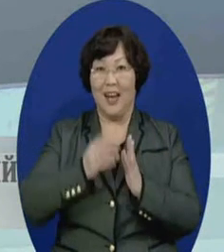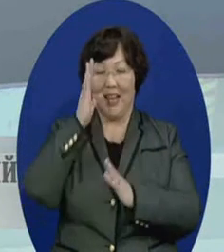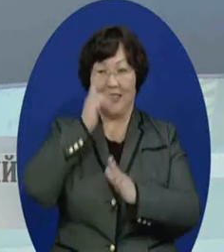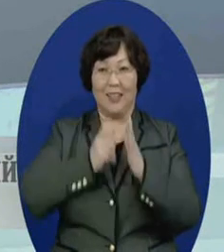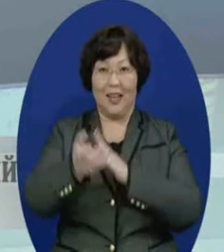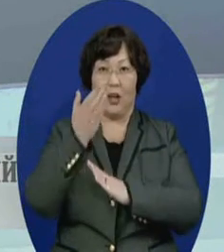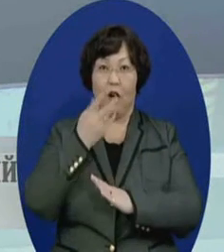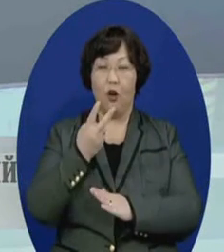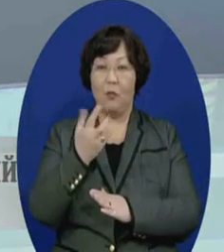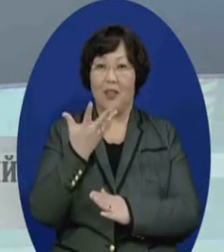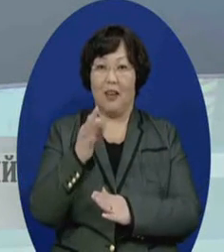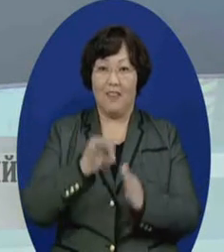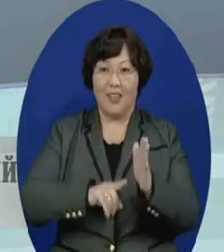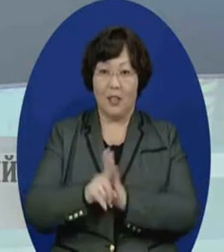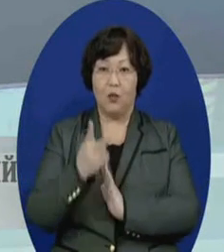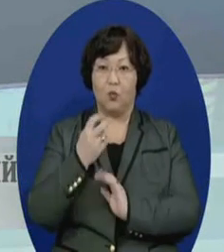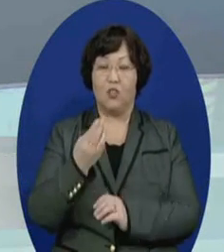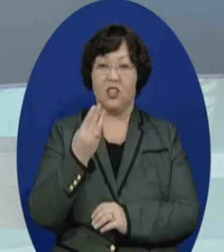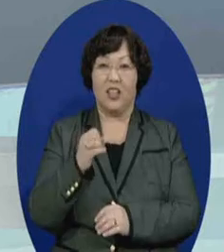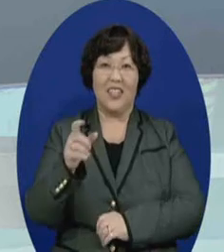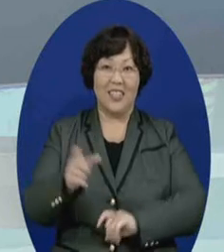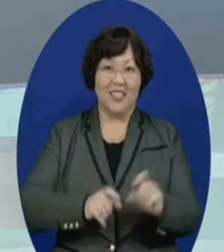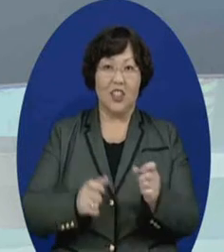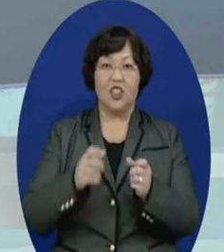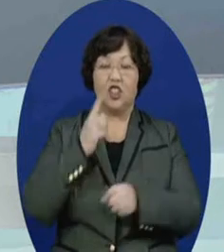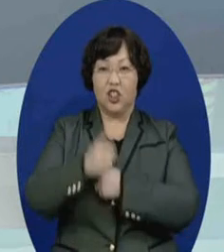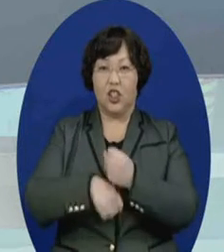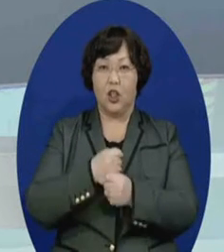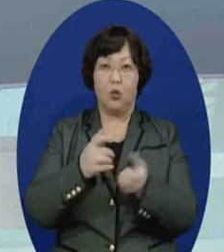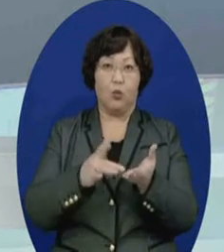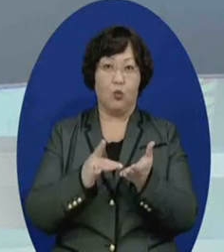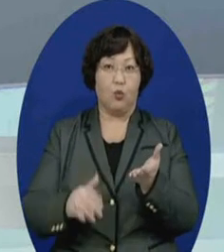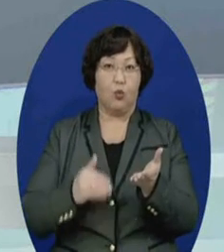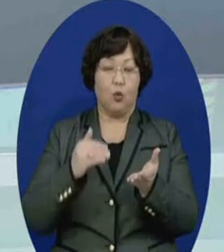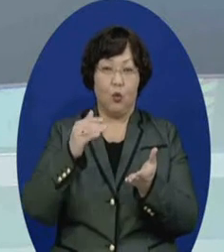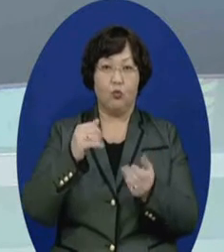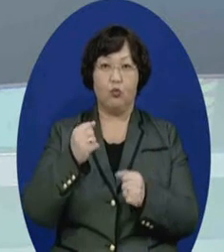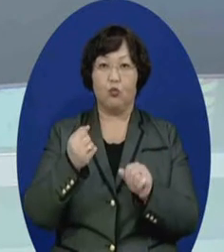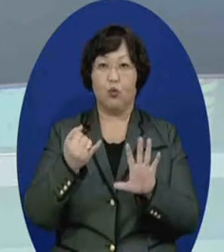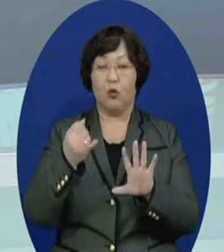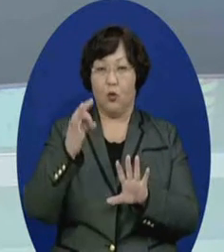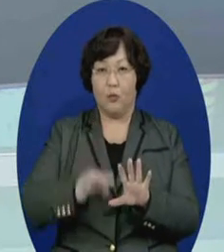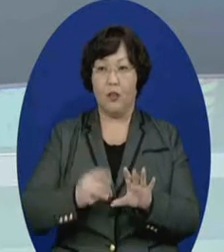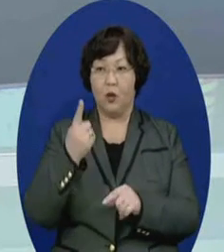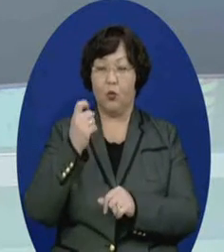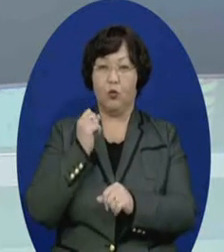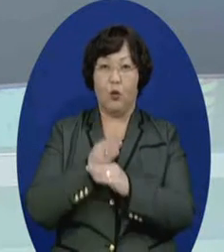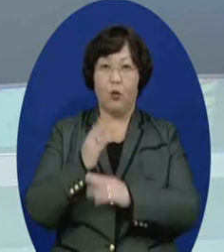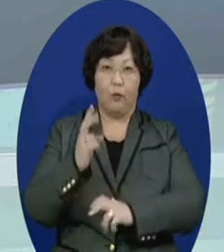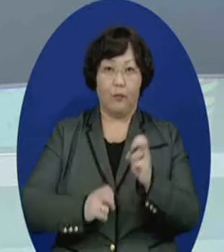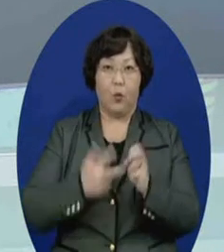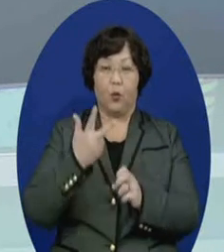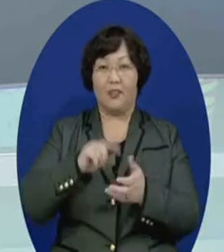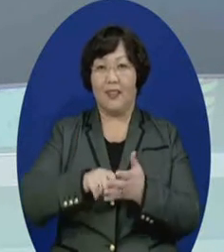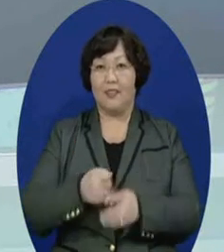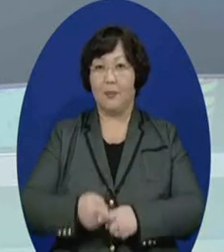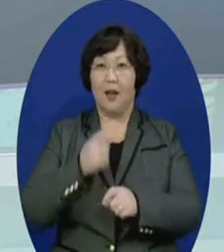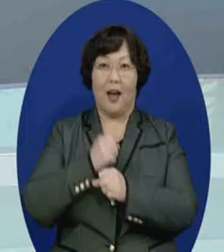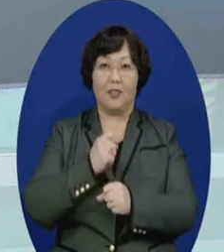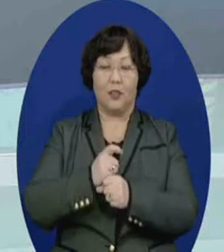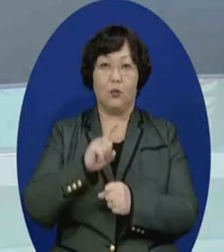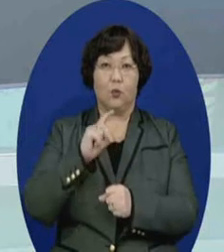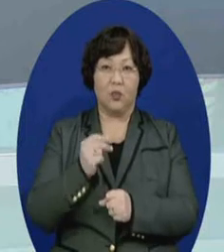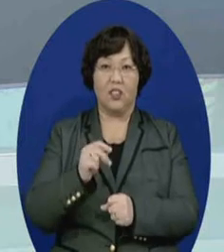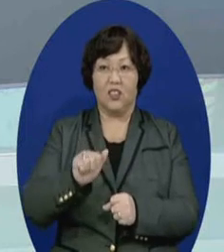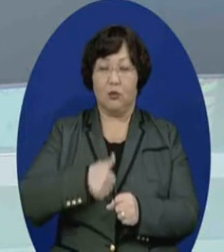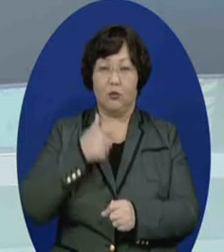хараа 2050-ийн эхний үе шатанд эдийн засгийн жилийн дундаж өсөлт 6% төрж, нэг хүнд ногдох үйлдвэрлэл 3 дахин өсөж, ажиллах хүчний